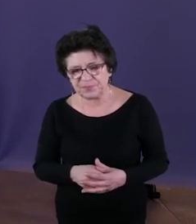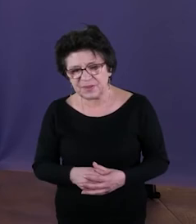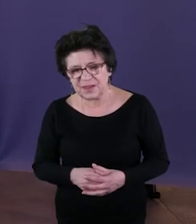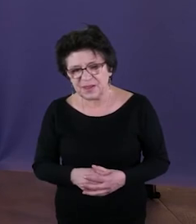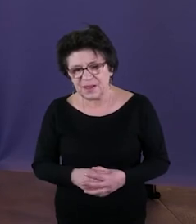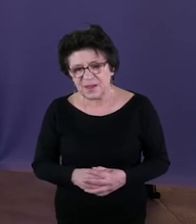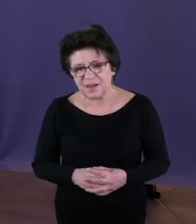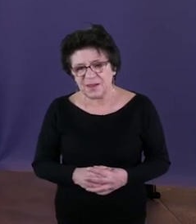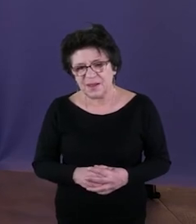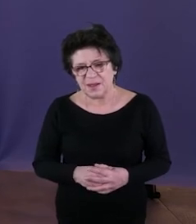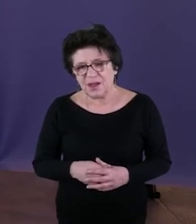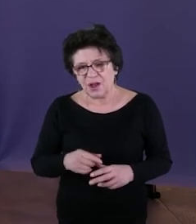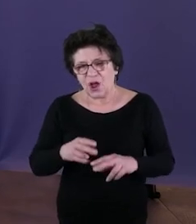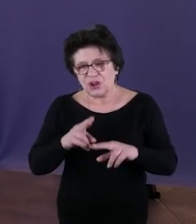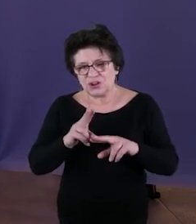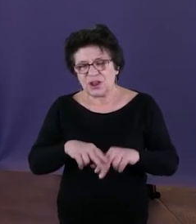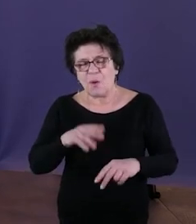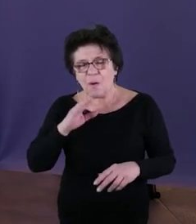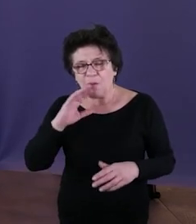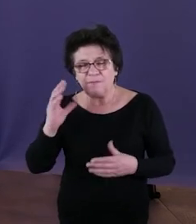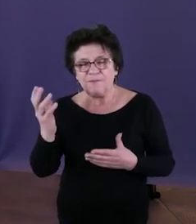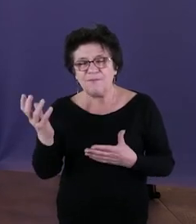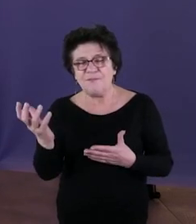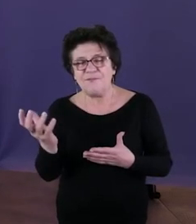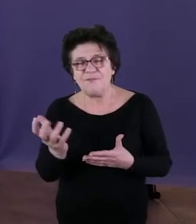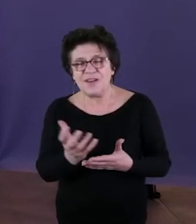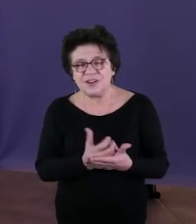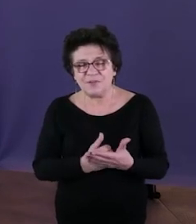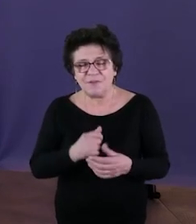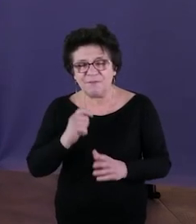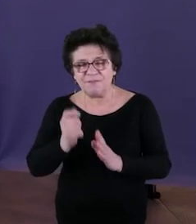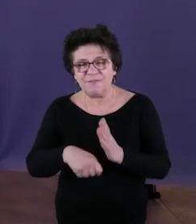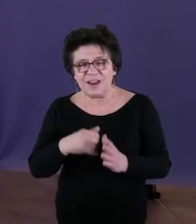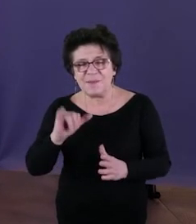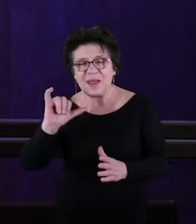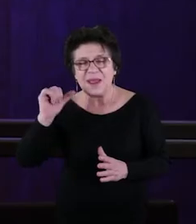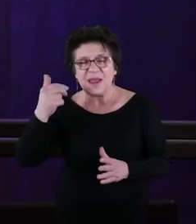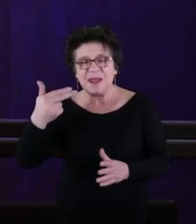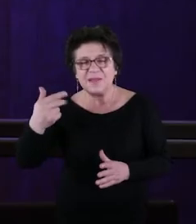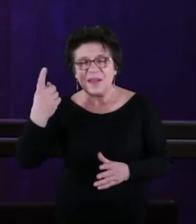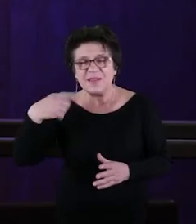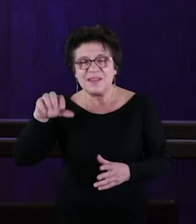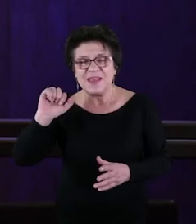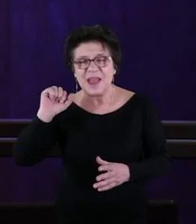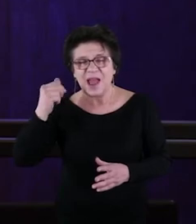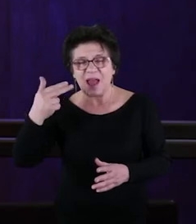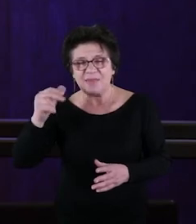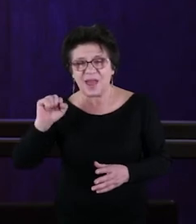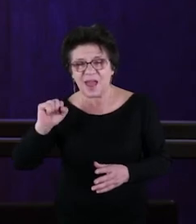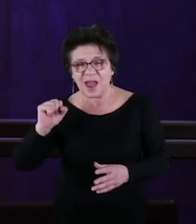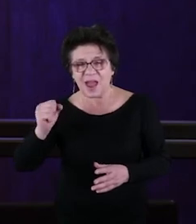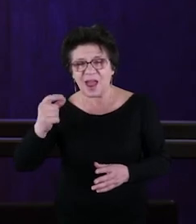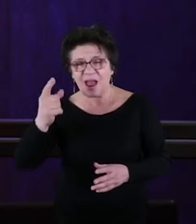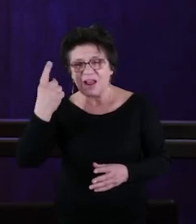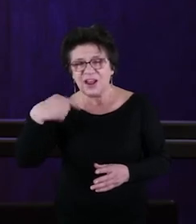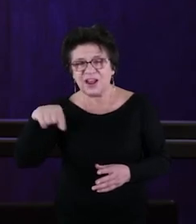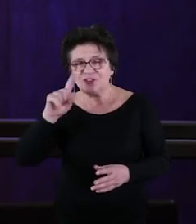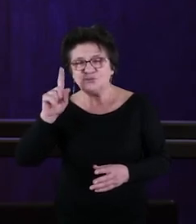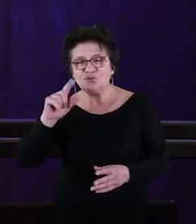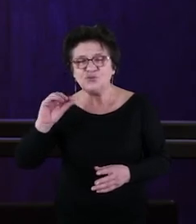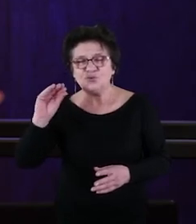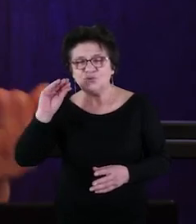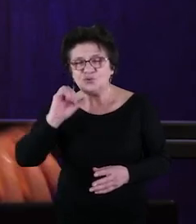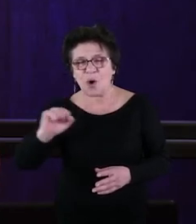będzie mi chodziło to została wykorzystana w Indianie Jones i poszukiwaczach zaginionej arki bo ten wątek